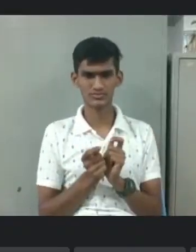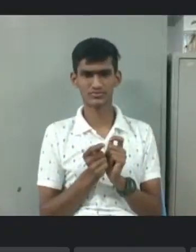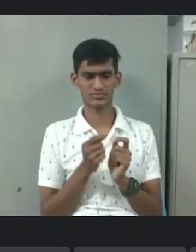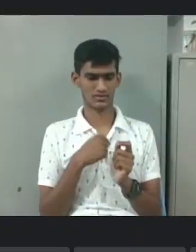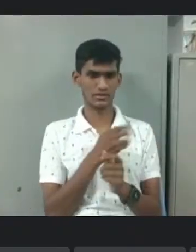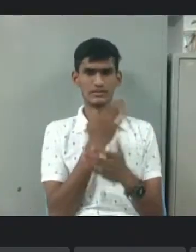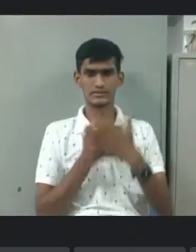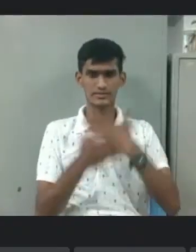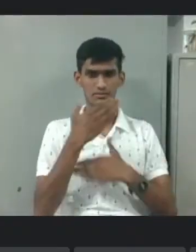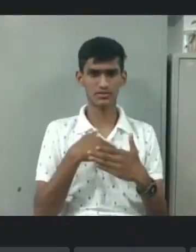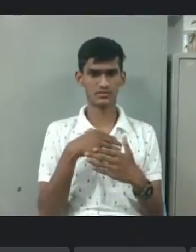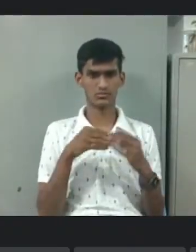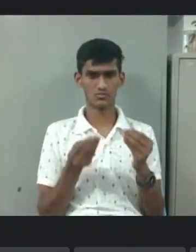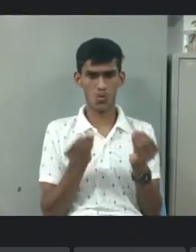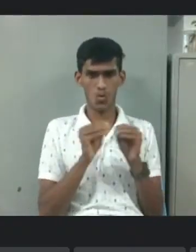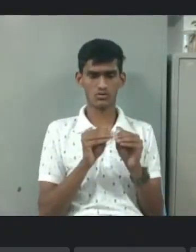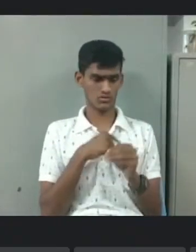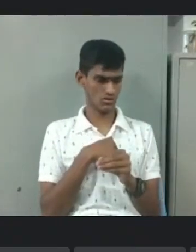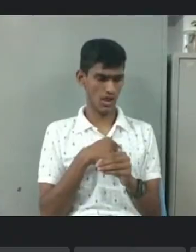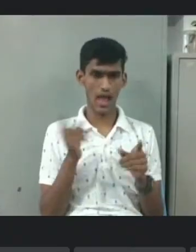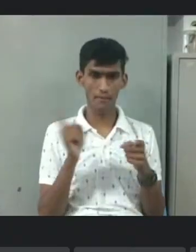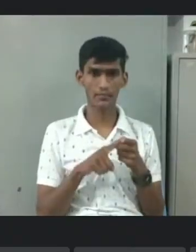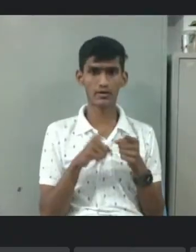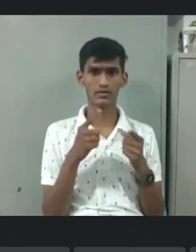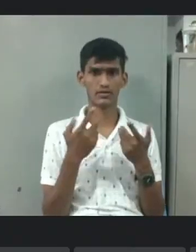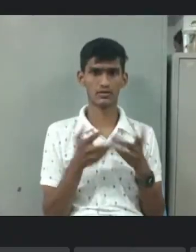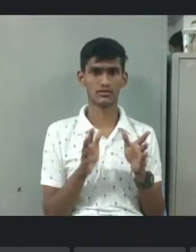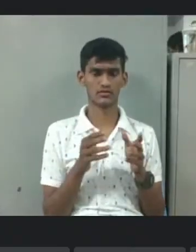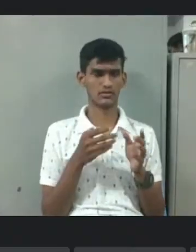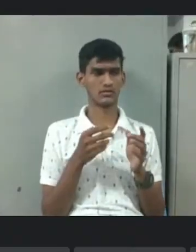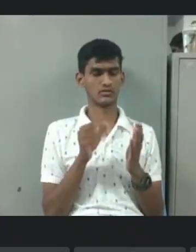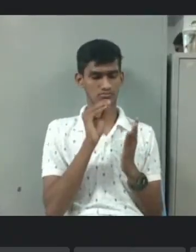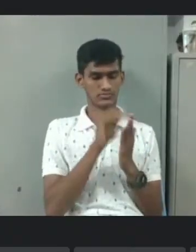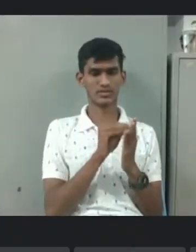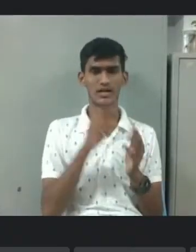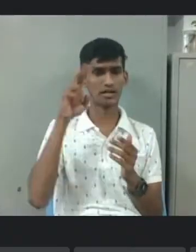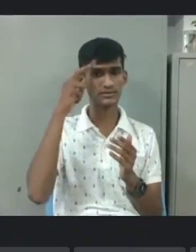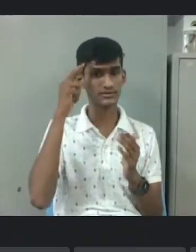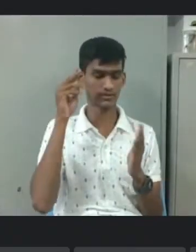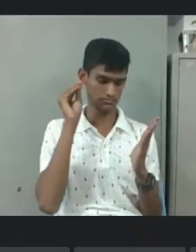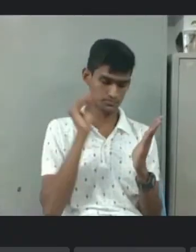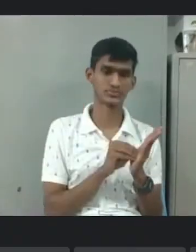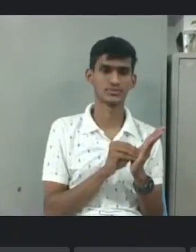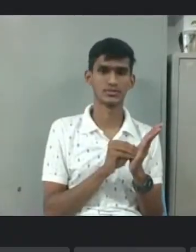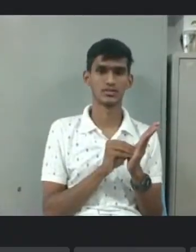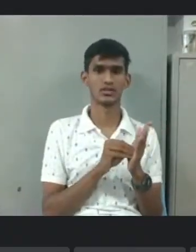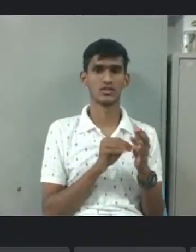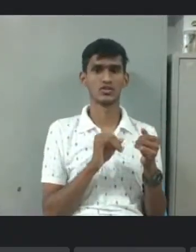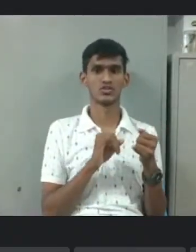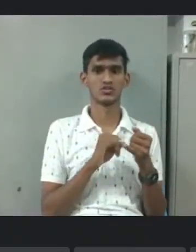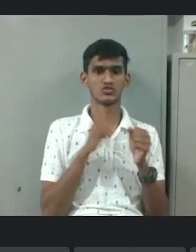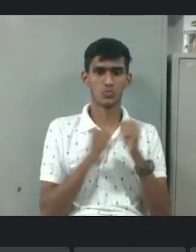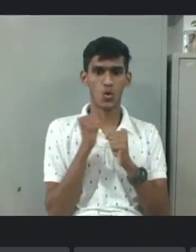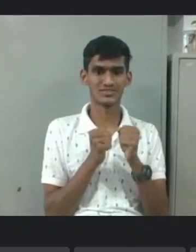കോംപ്ലിക്കേഷൻ ആണെങ്കിൽ അതുകൂടി ഉൾപ്പെടുത്താനായിട്ട് ഇന്ന കാരണം കൊണ്ടാണ് ഞാൻ വീണ്ടും ചോദിക്കുന്നതെന്ന് നമ്മൾ എഴുതി ഇവരുടെ ഈ സ്പോർട്സ് അതോറിറ്റിയുടെ ലെറ്ററും